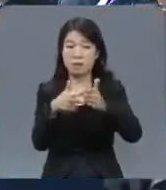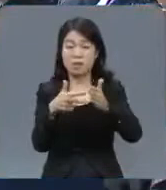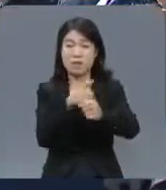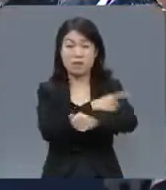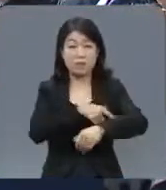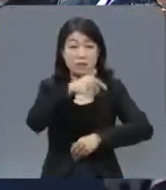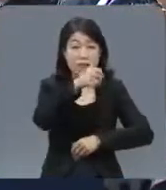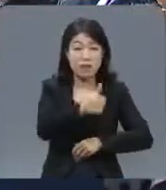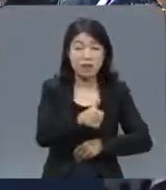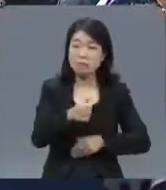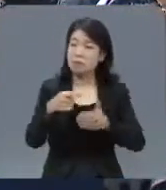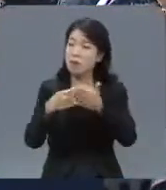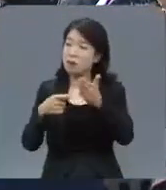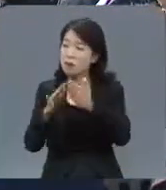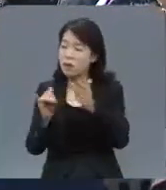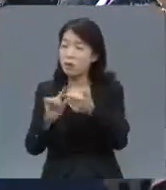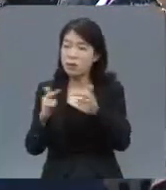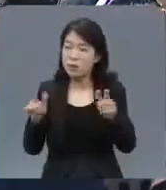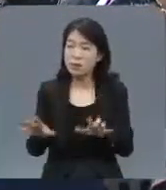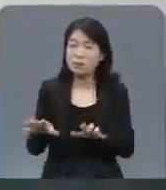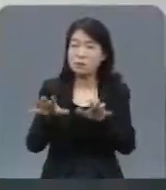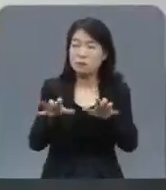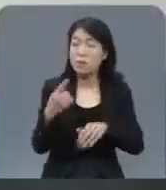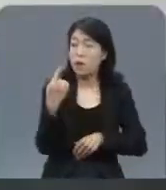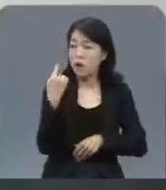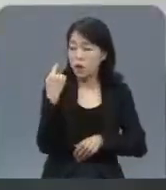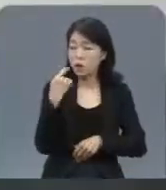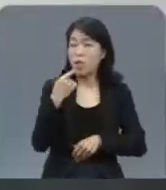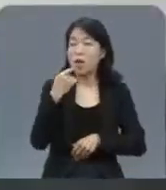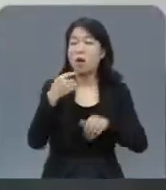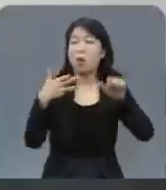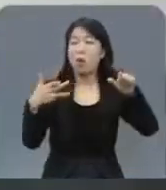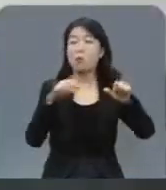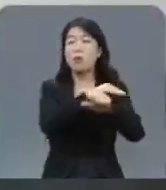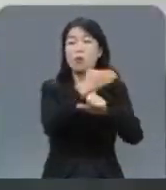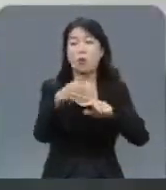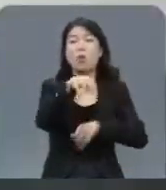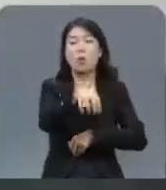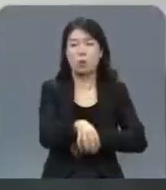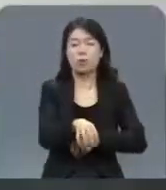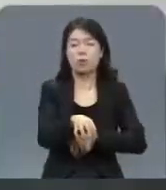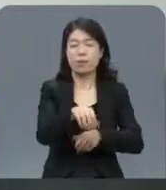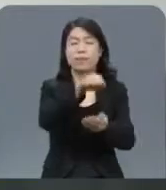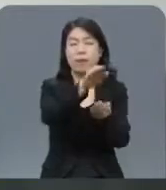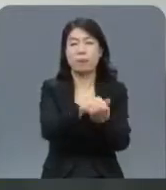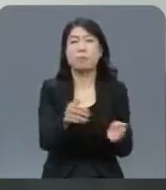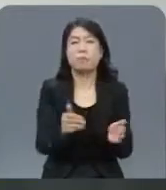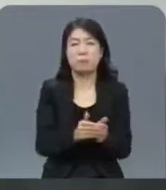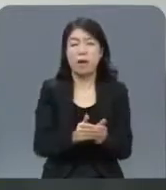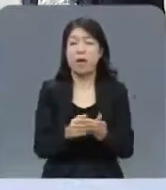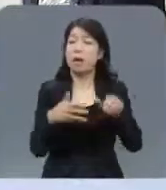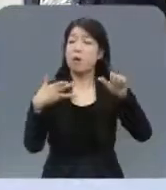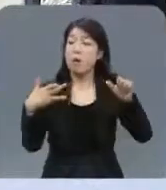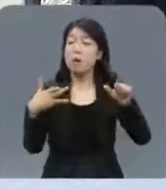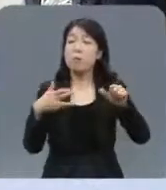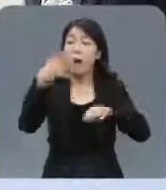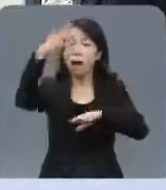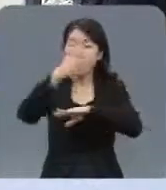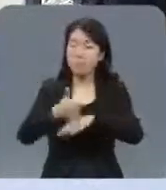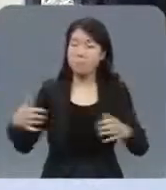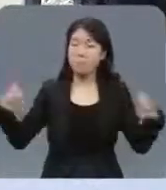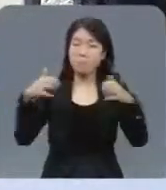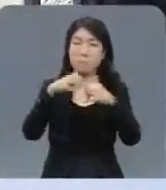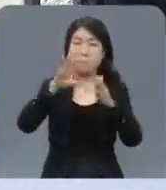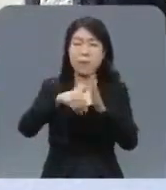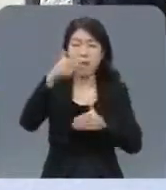등이 참석한 가운데 어제 국립 5.18 민주묘지 안정 됐습니다 c 안장식 에 앞서 528 최후 항쟁 지인 예천